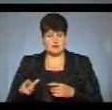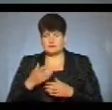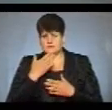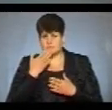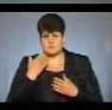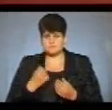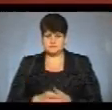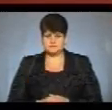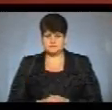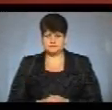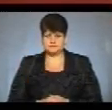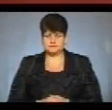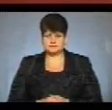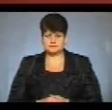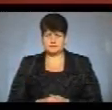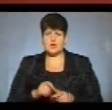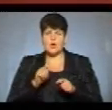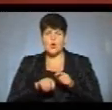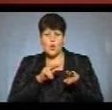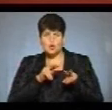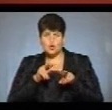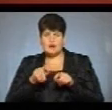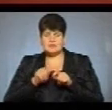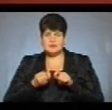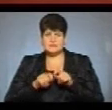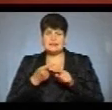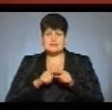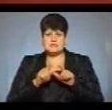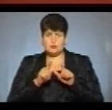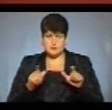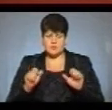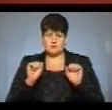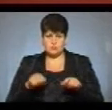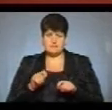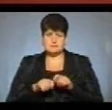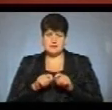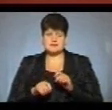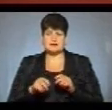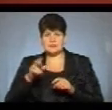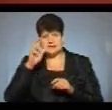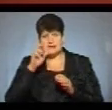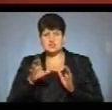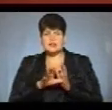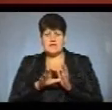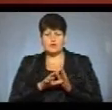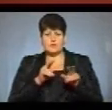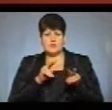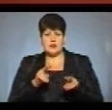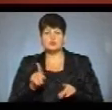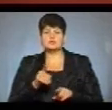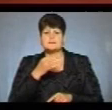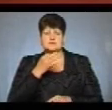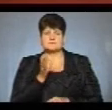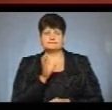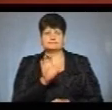немає. Власне, контролювати та перевіряти такі об'єкти могли б в інспекції Держенергонагляду у Тернопільській області. Ось що нам розповіли